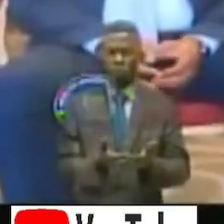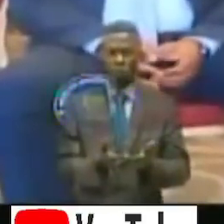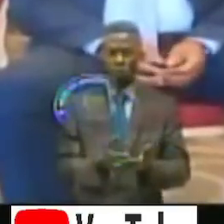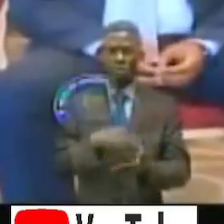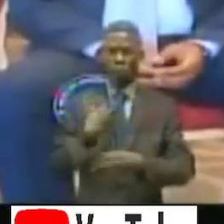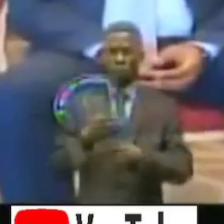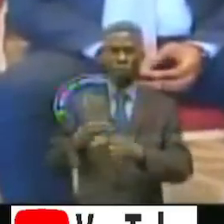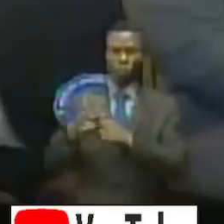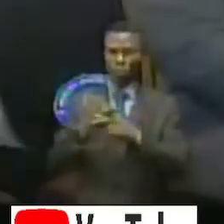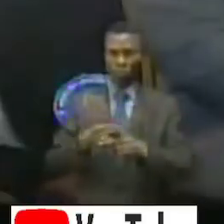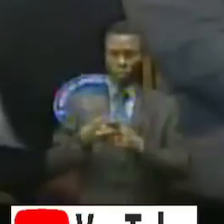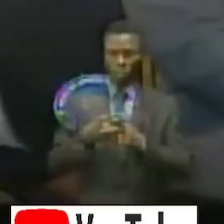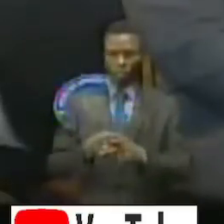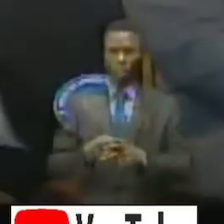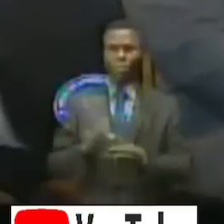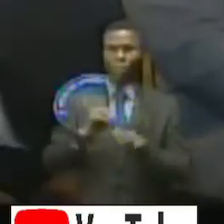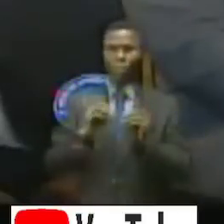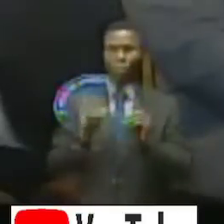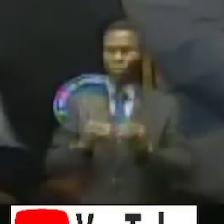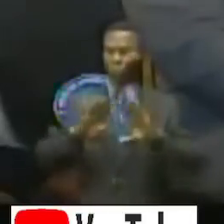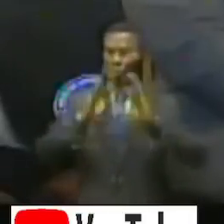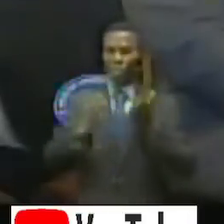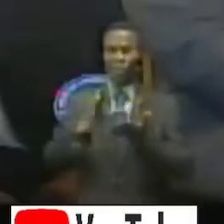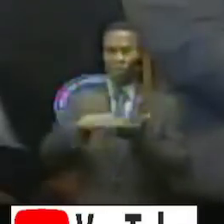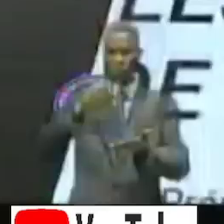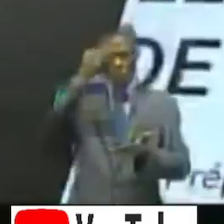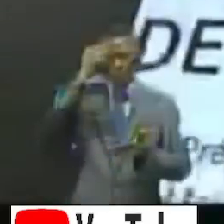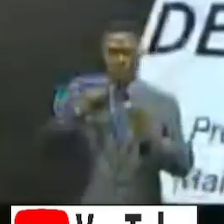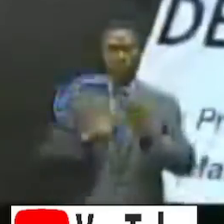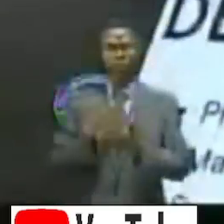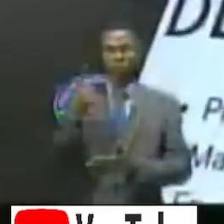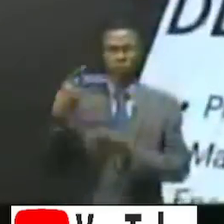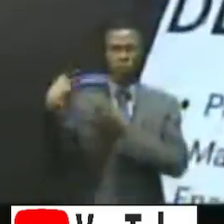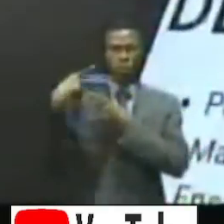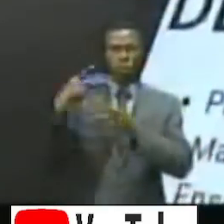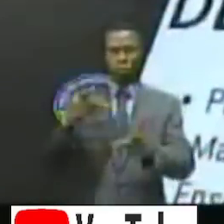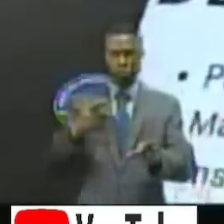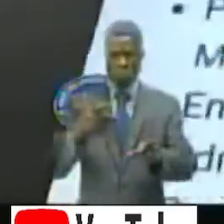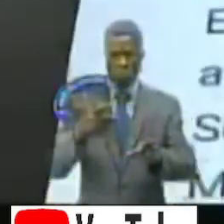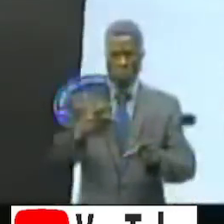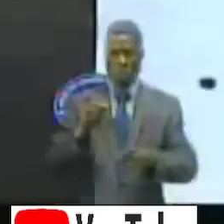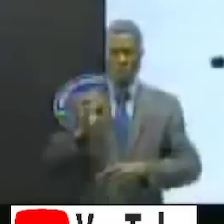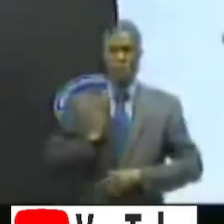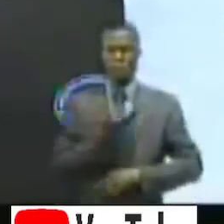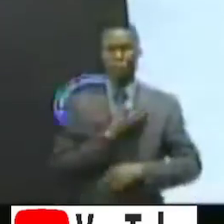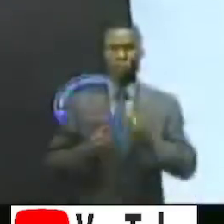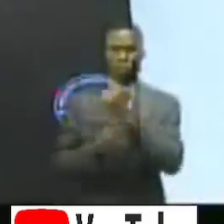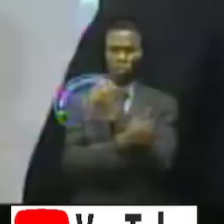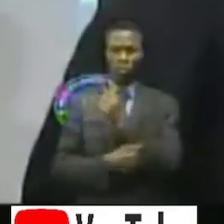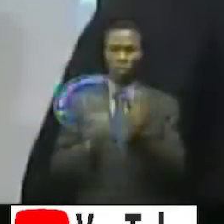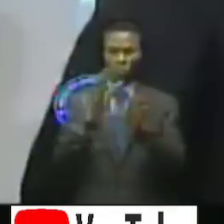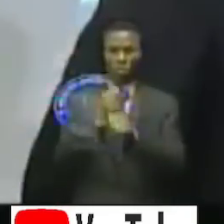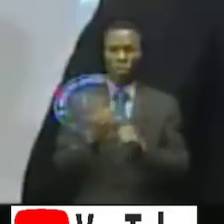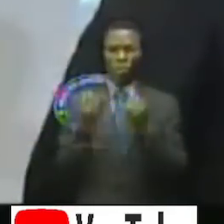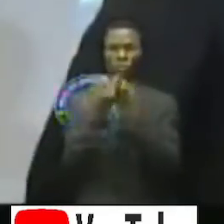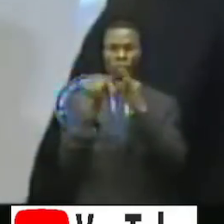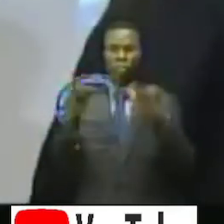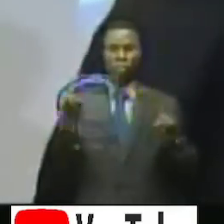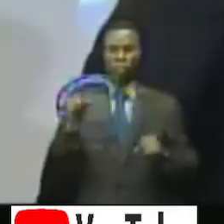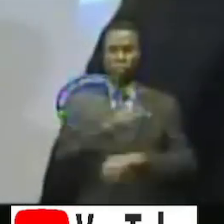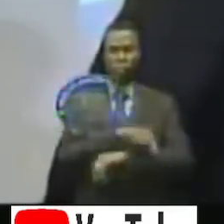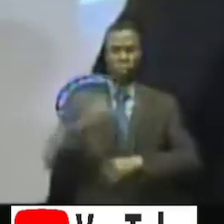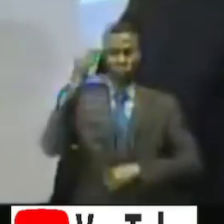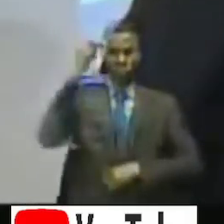la gouvernance numérique de son sous-secteur. Pour la première fois depuis l'accession de notre pays à l'indépendance, le